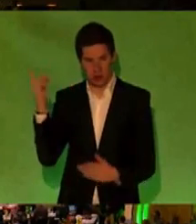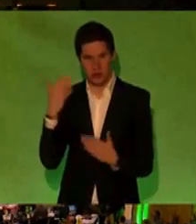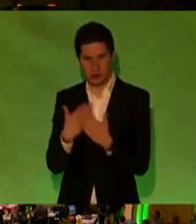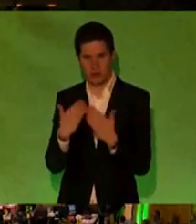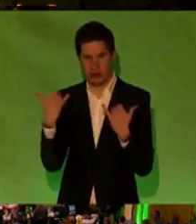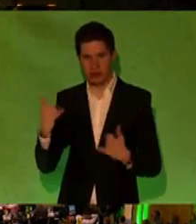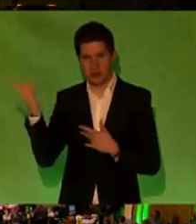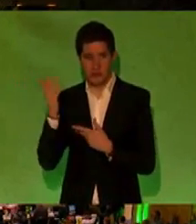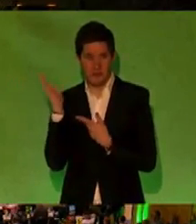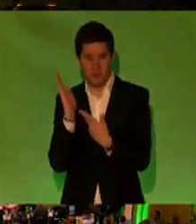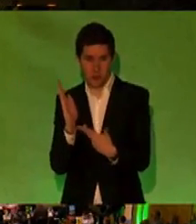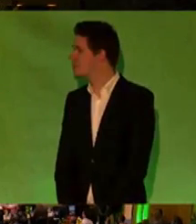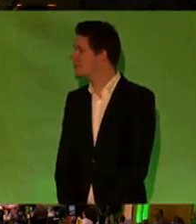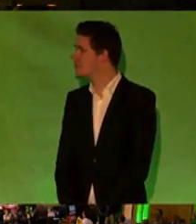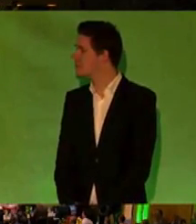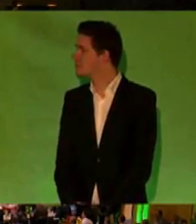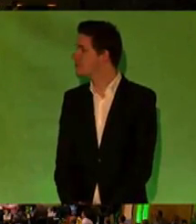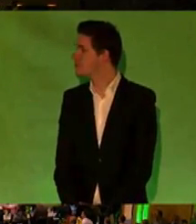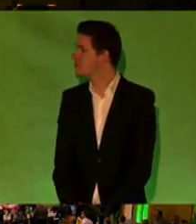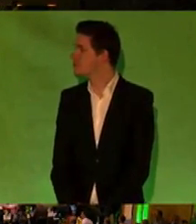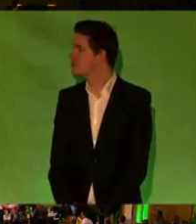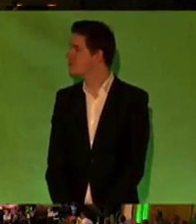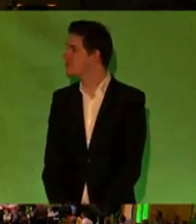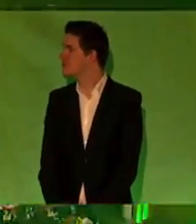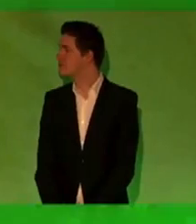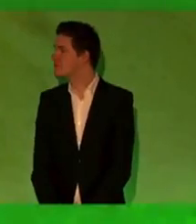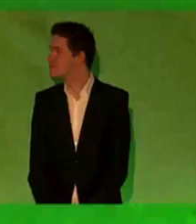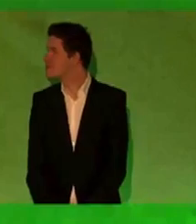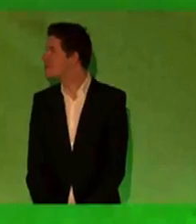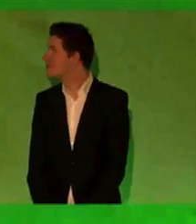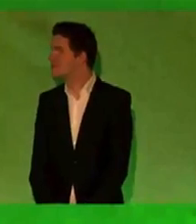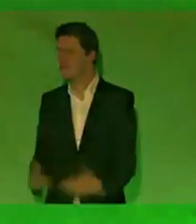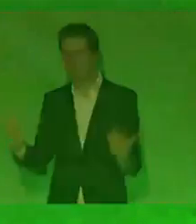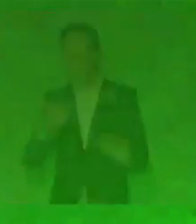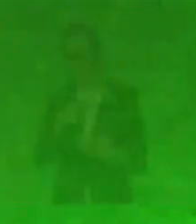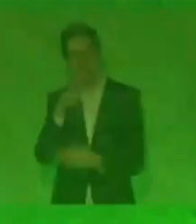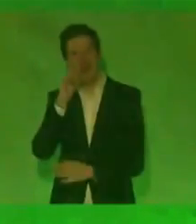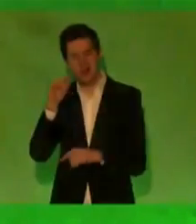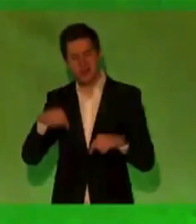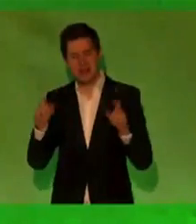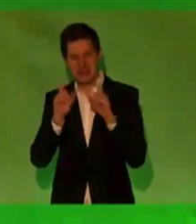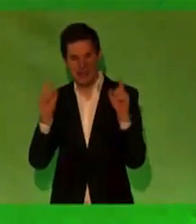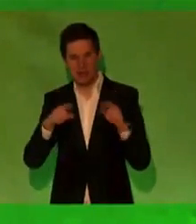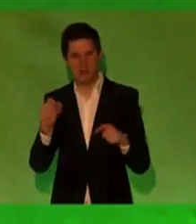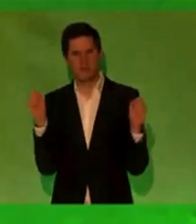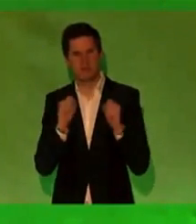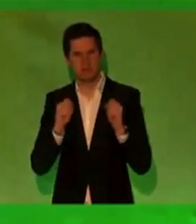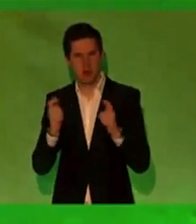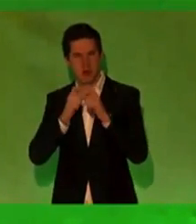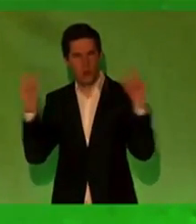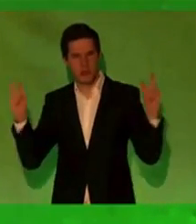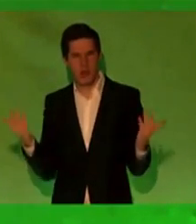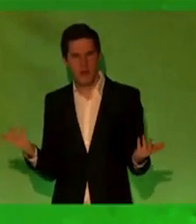Geschäftsordnungsantrag vorstellen. Ja, ich glaube, dass das Thema, über das wir gerade sprechen, ein ziemlich großes Thema ist und ein